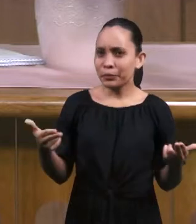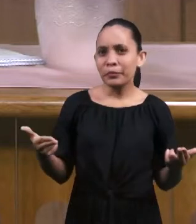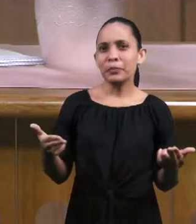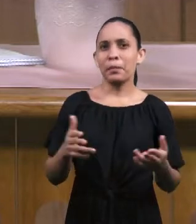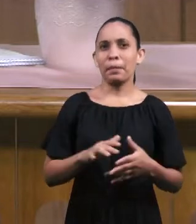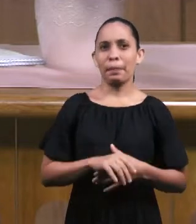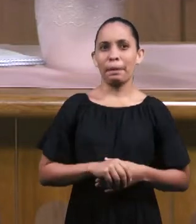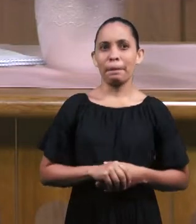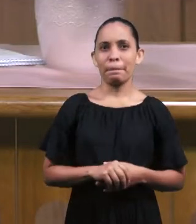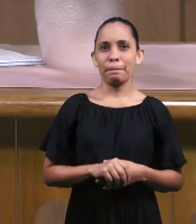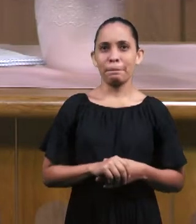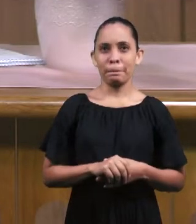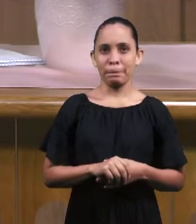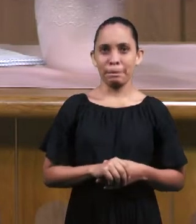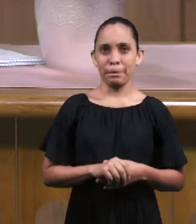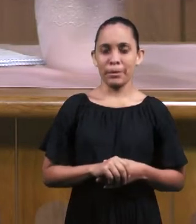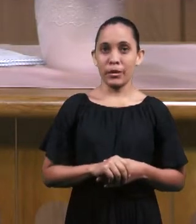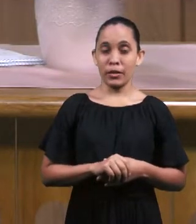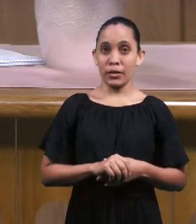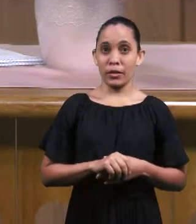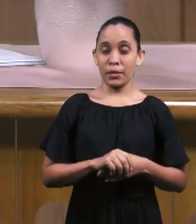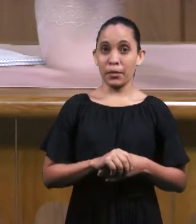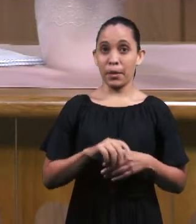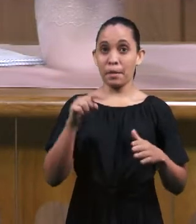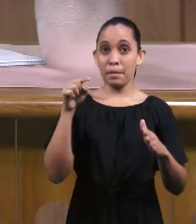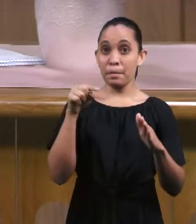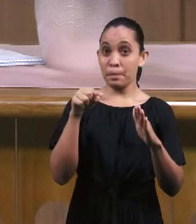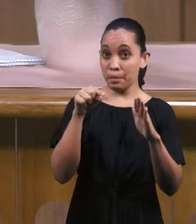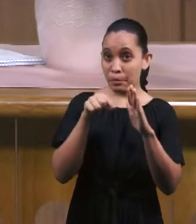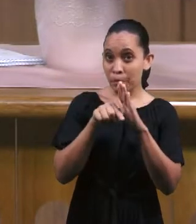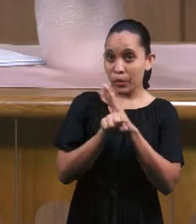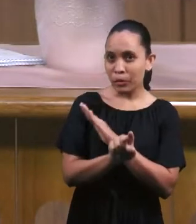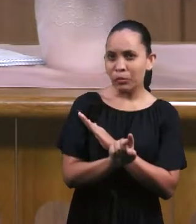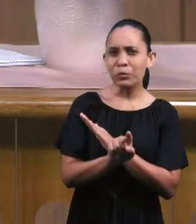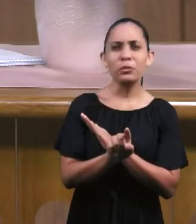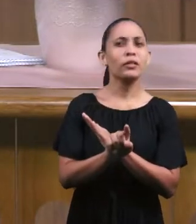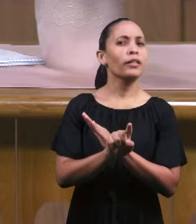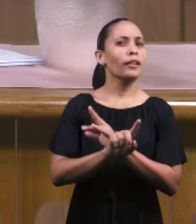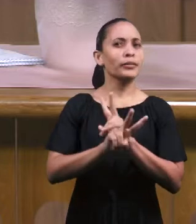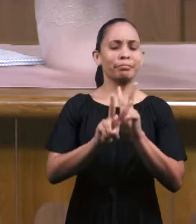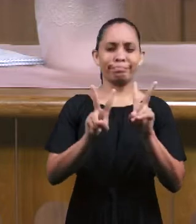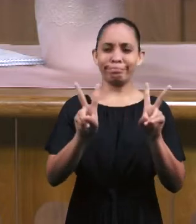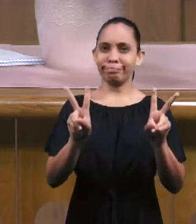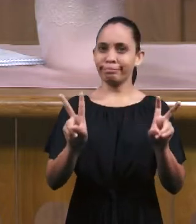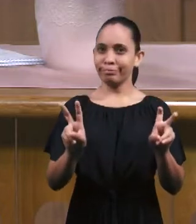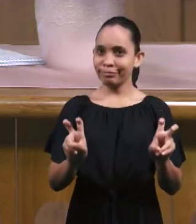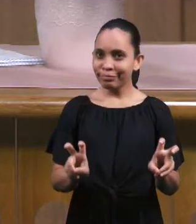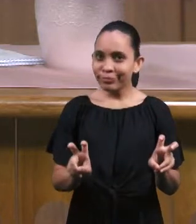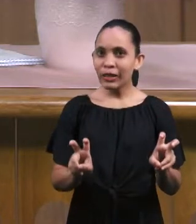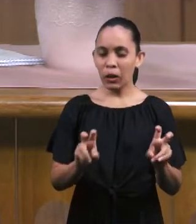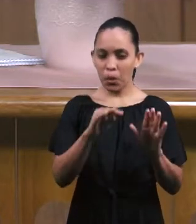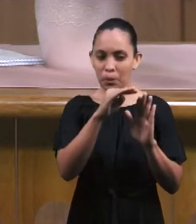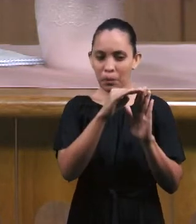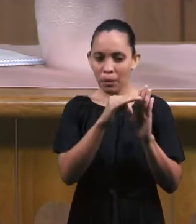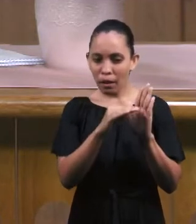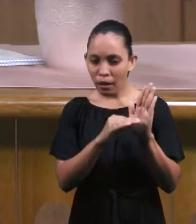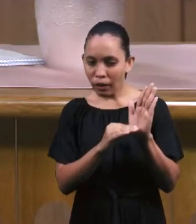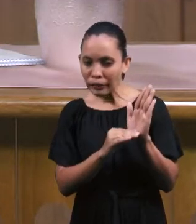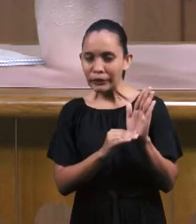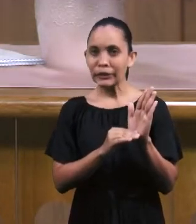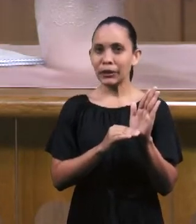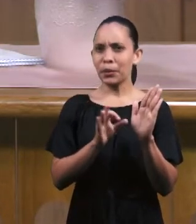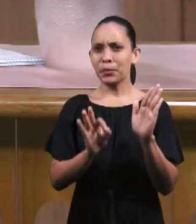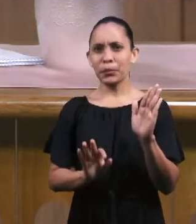ici est très large, nous pouvons dire. Ce n'était pas une question bien formulée parce que quand on parle de la